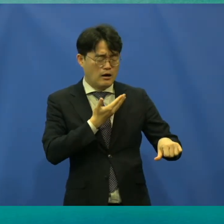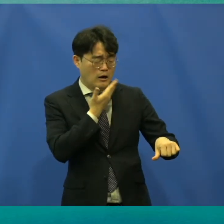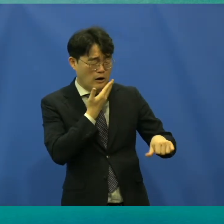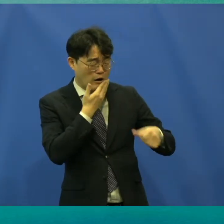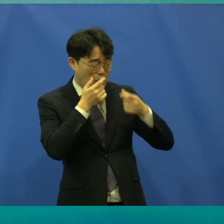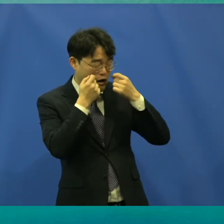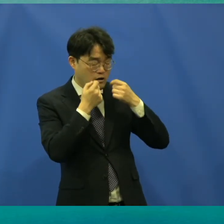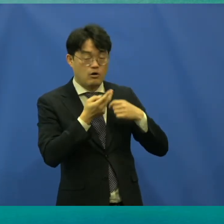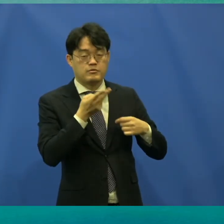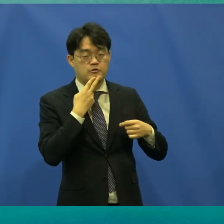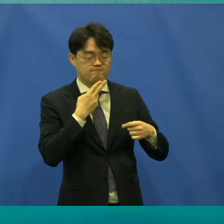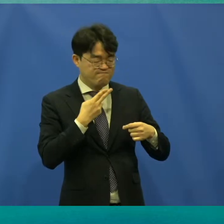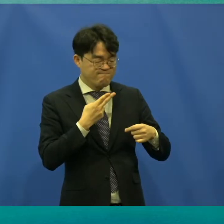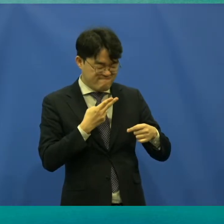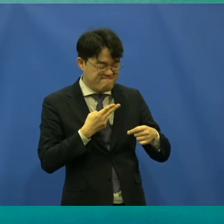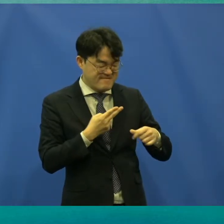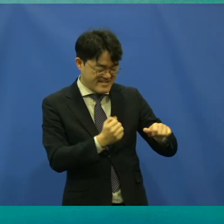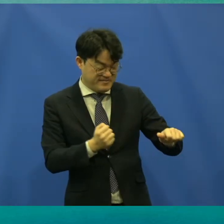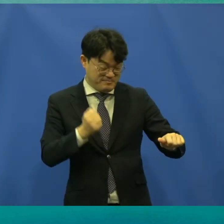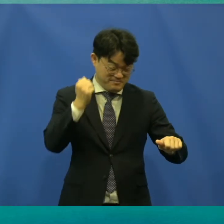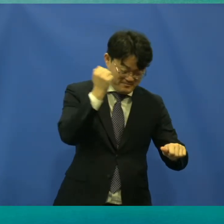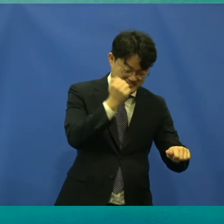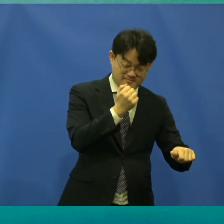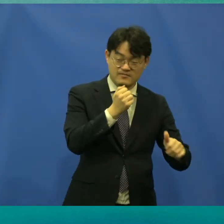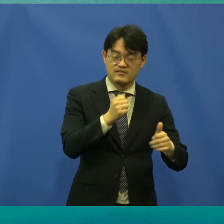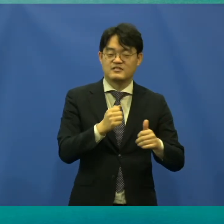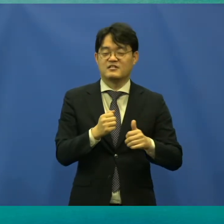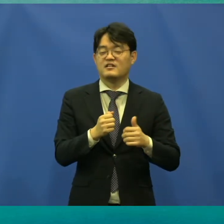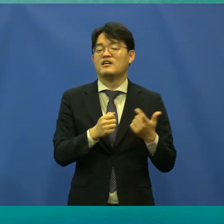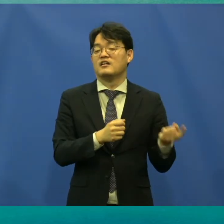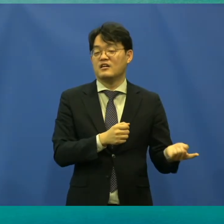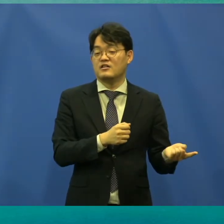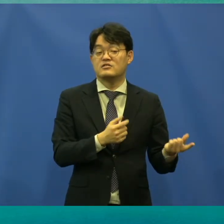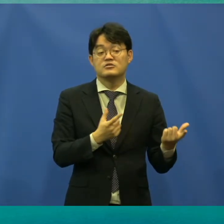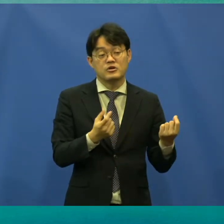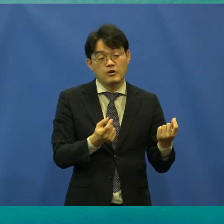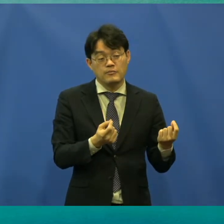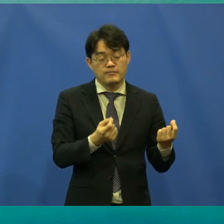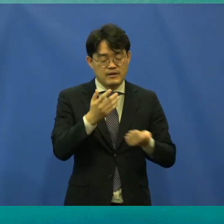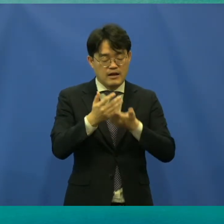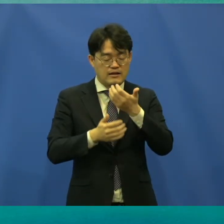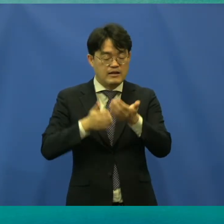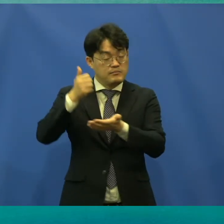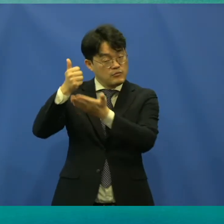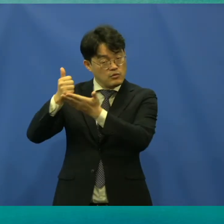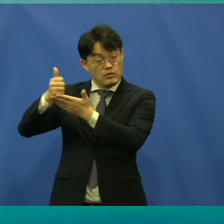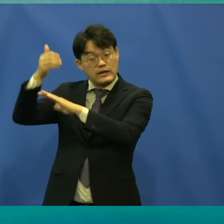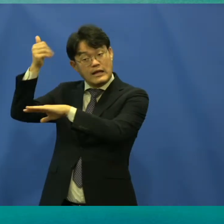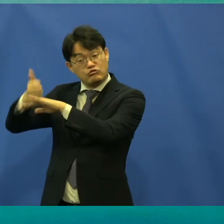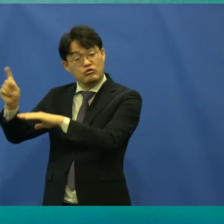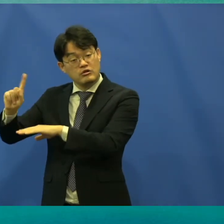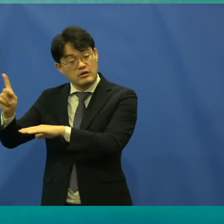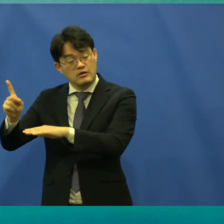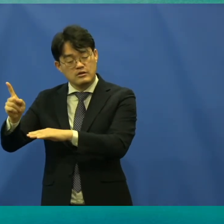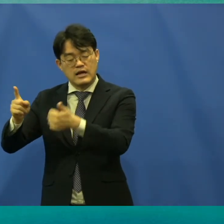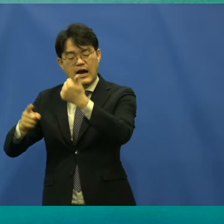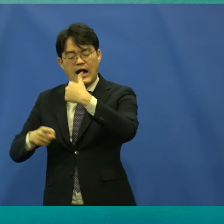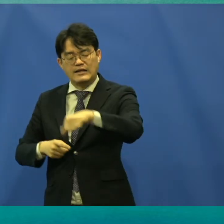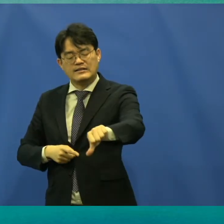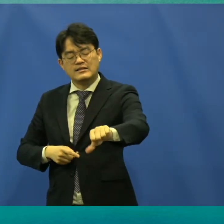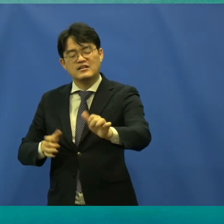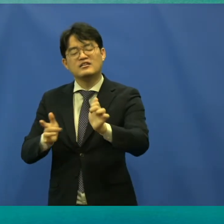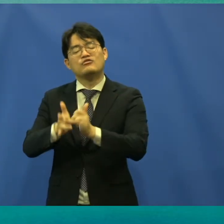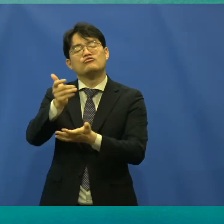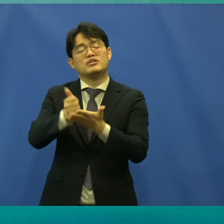하나님의 아들을 갈보리에 매다신 것을 연상하게 하죠. 그러니까